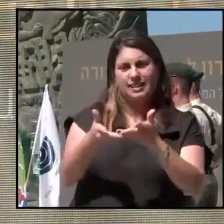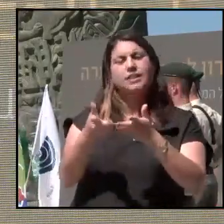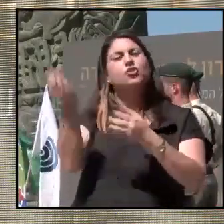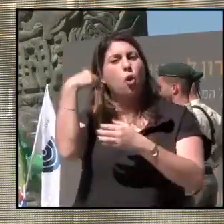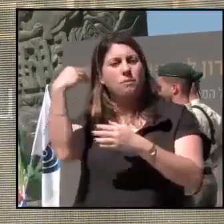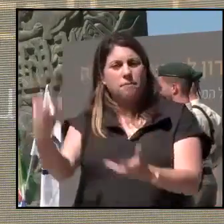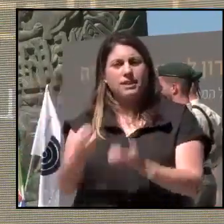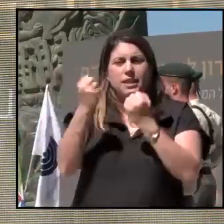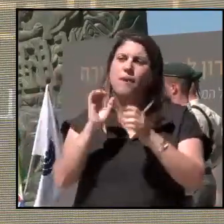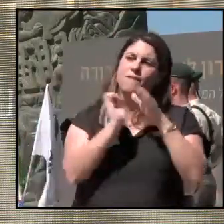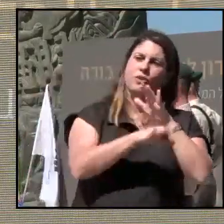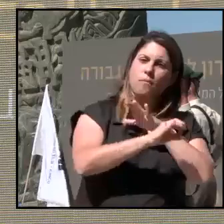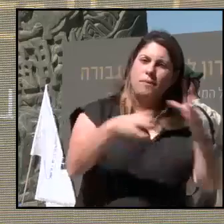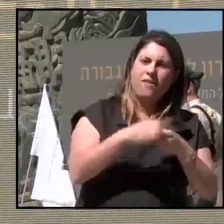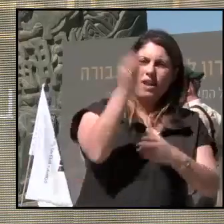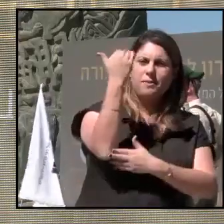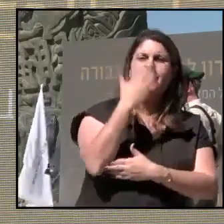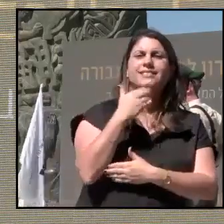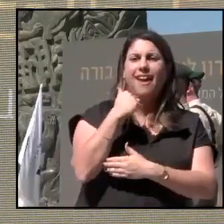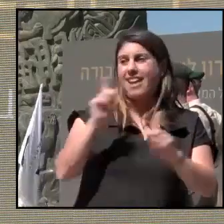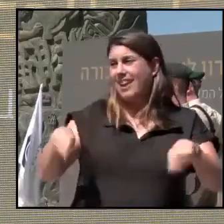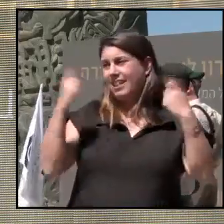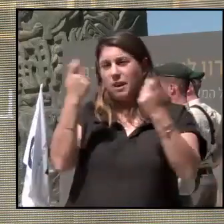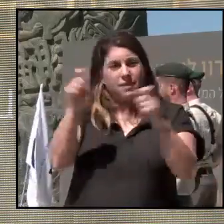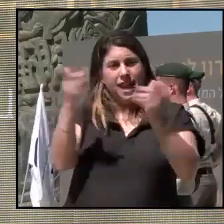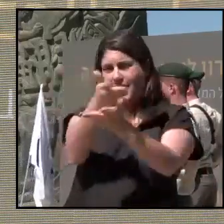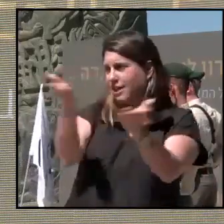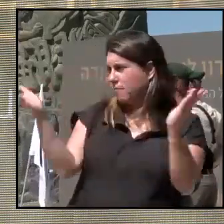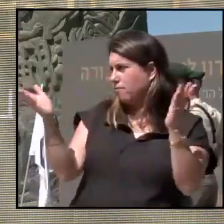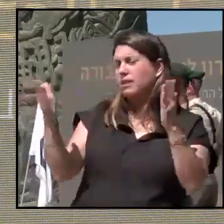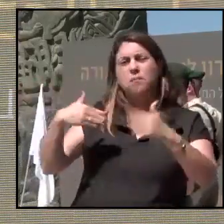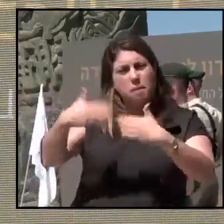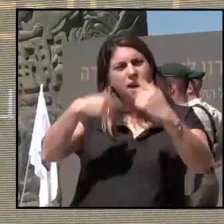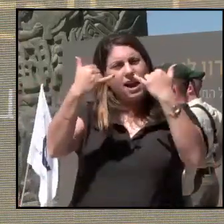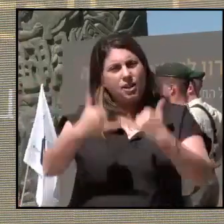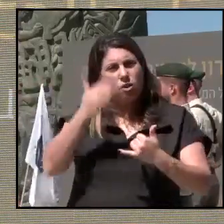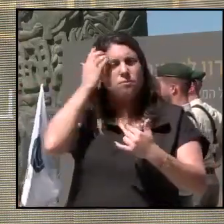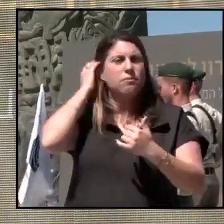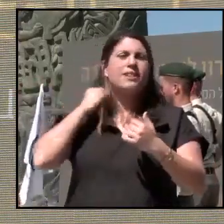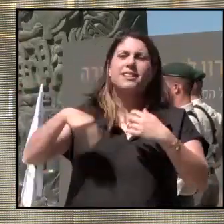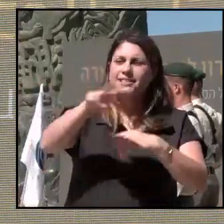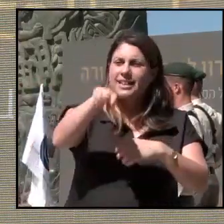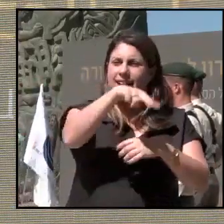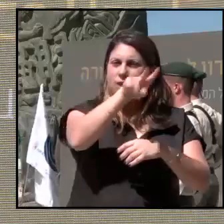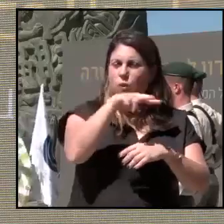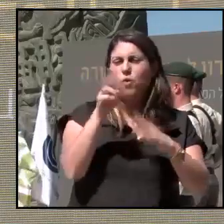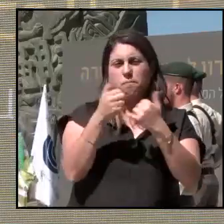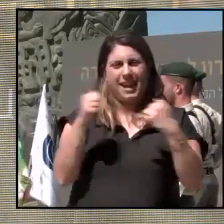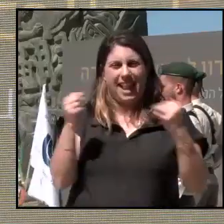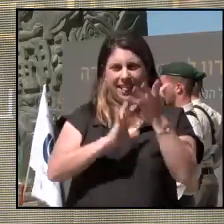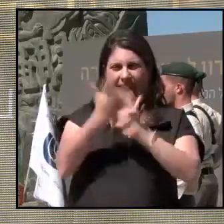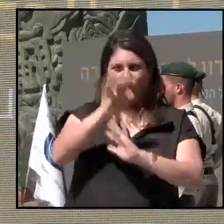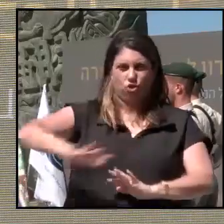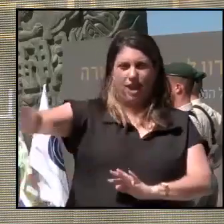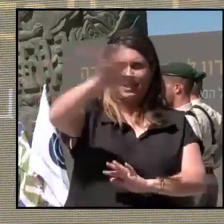לקהילה ולמדינת ישראל. חניכים יקרים, במהלך היום תסיירו עם מדריכנו ברחבת אנדרטת מגילת האש